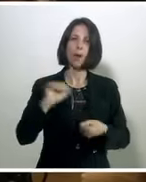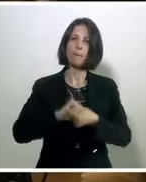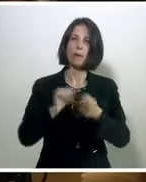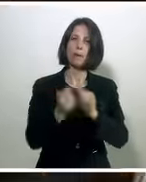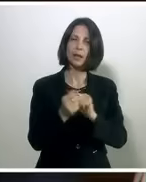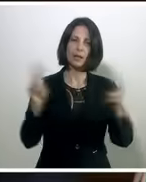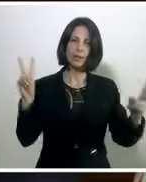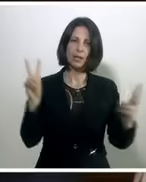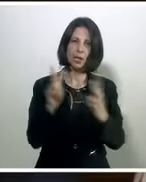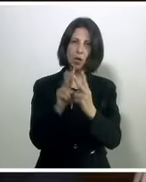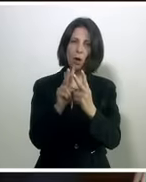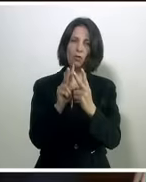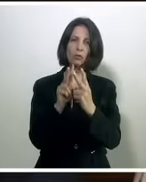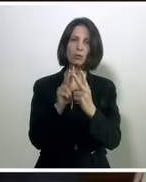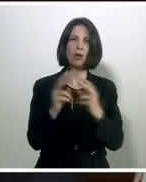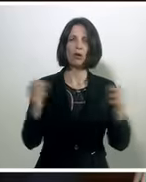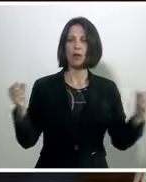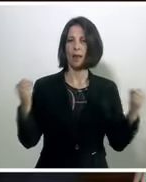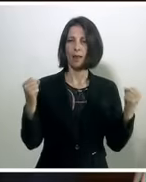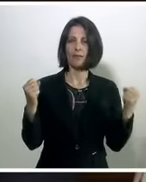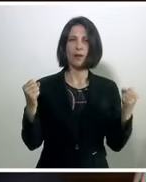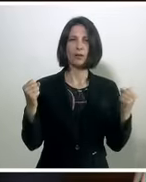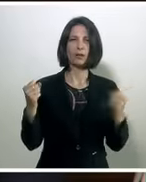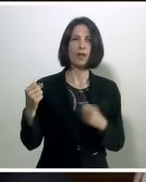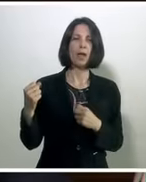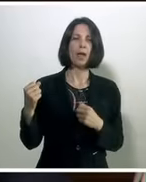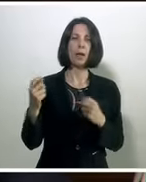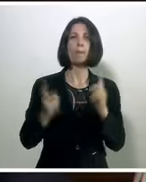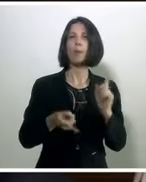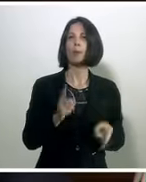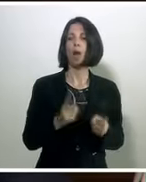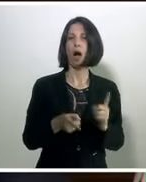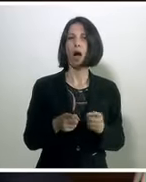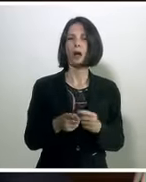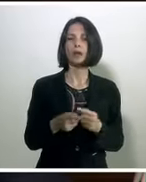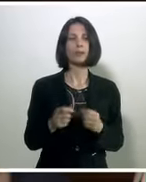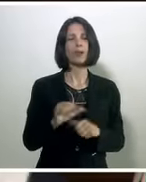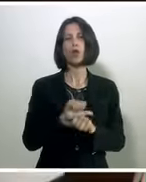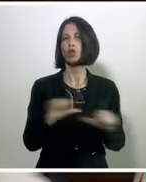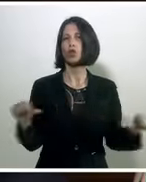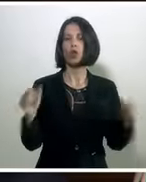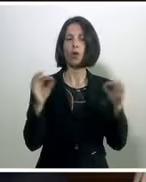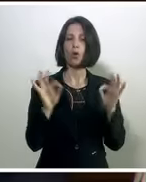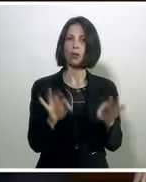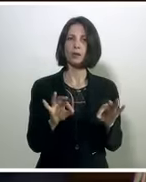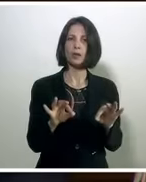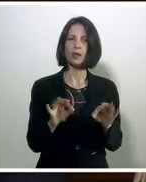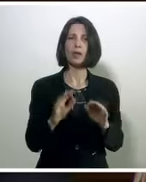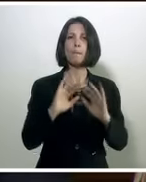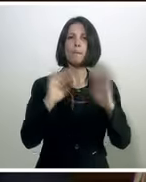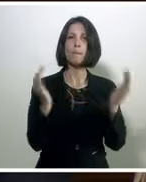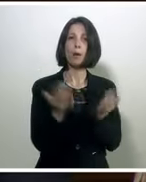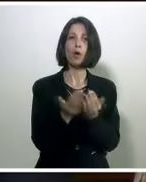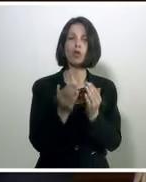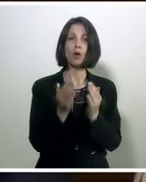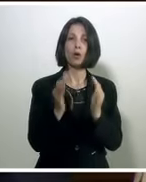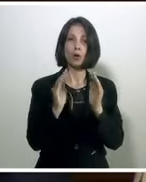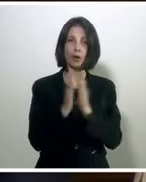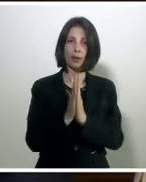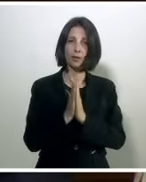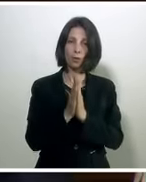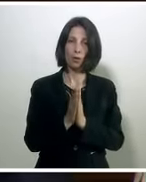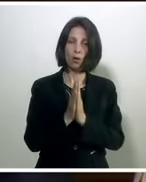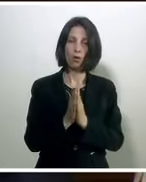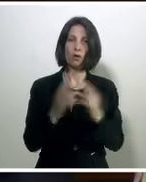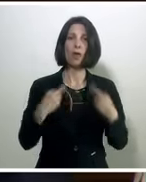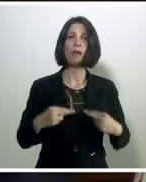di tutte le forze popolari così e solo così potranno avere finalmente nel mondo cattolico in tutta la vita italiana il peso e la